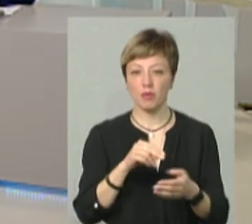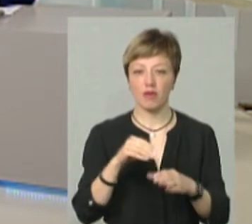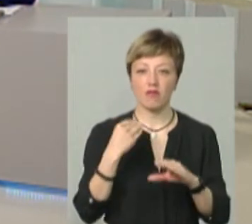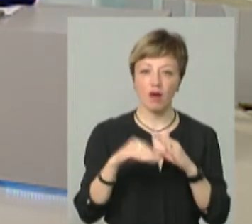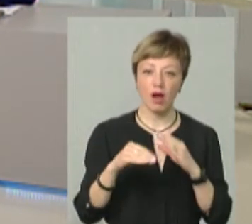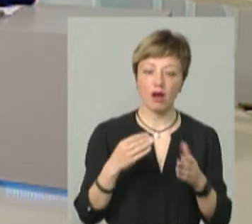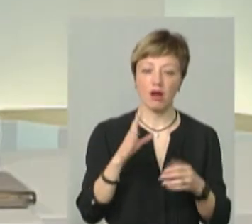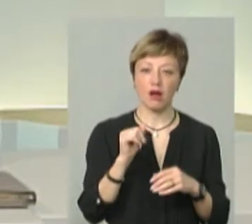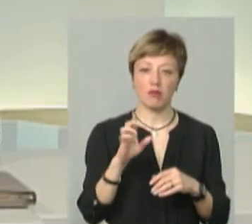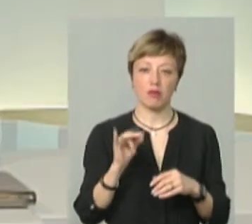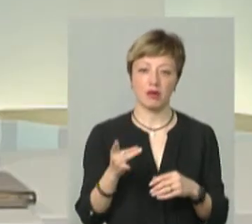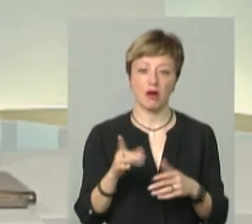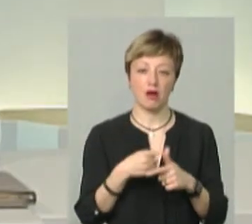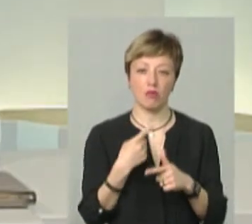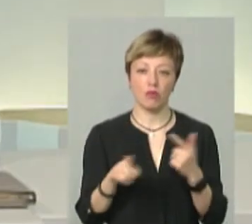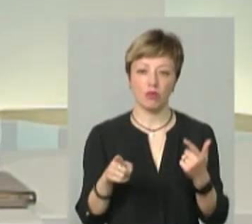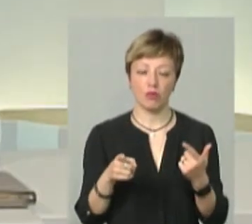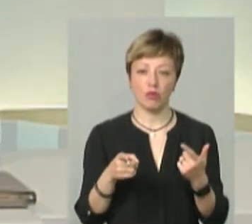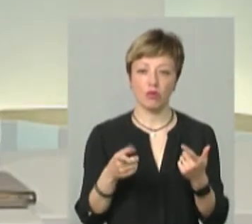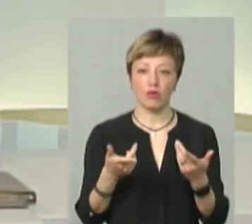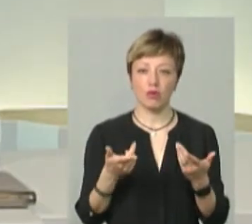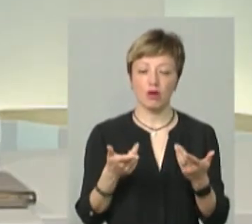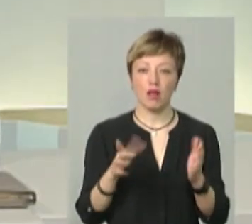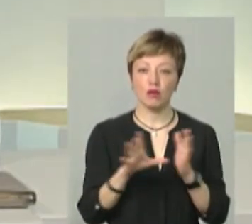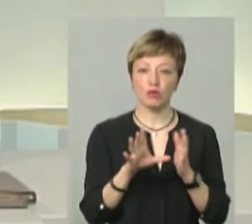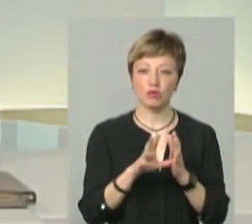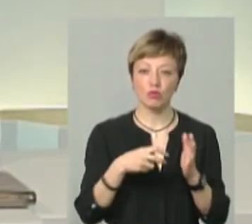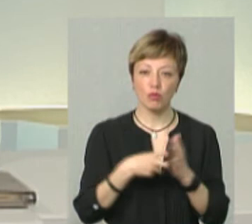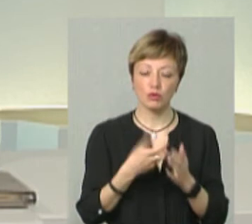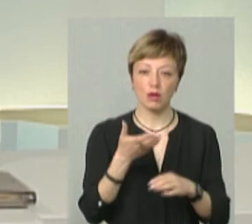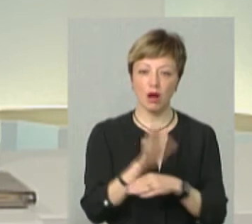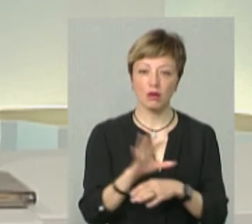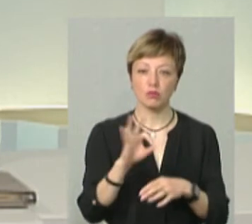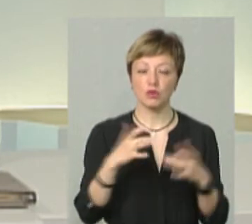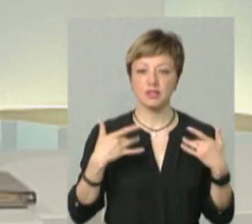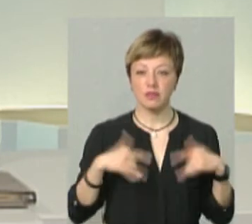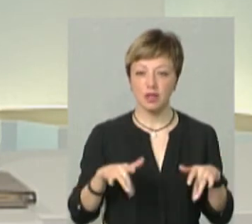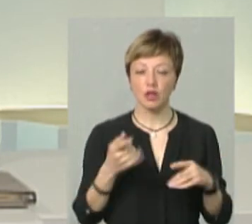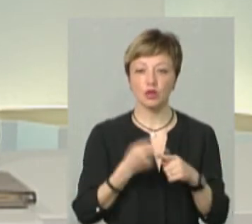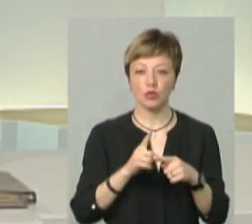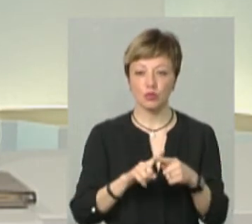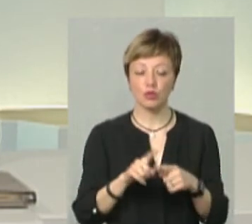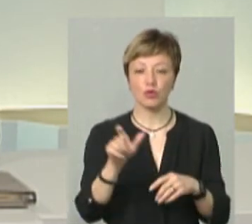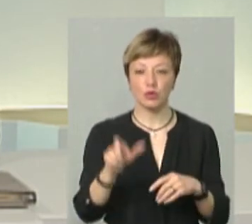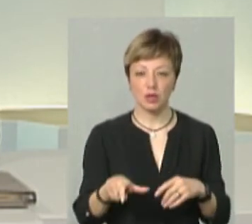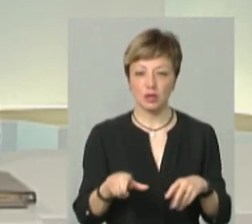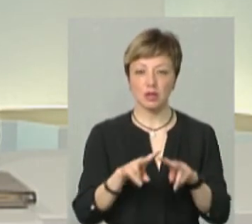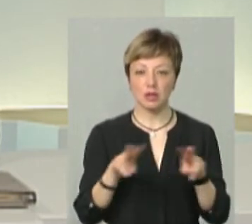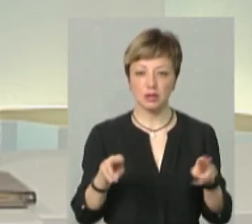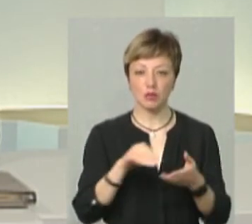Viber, або роботодавця правило електронною поштою наказ про звільнення. Тому ця людина так